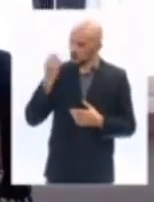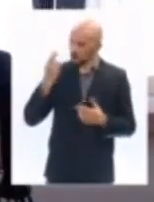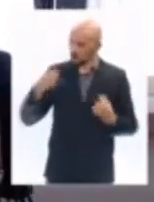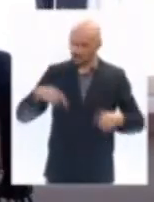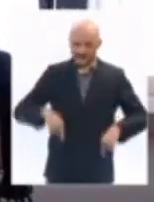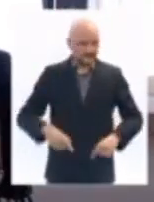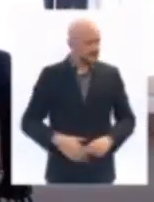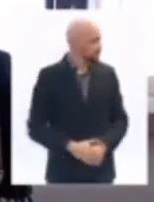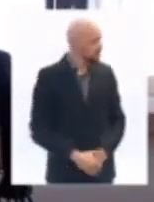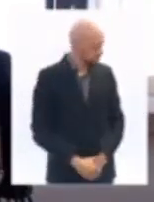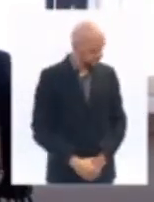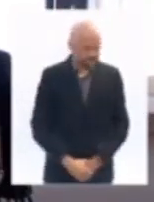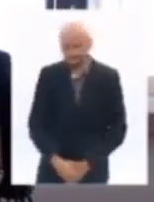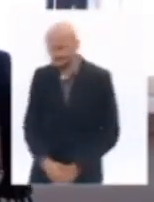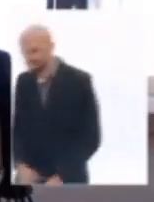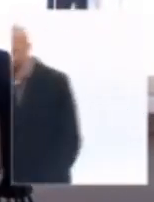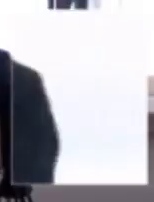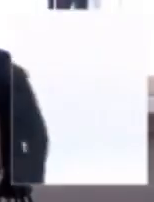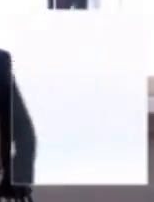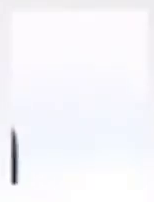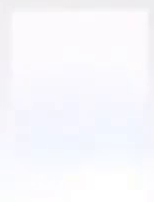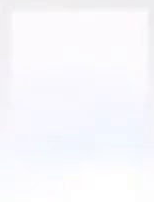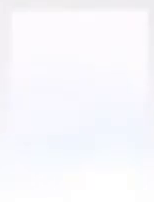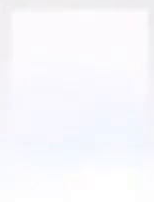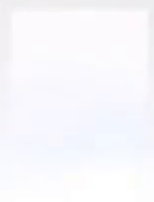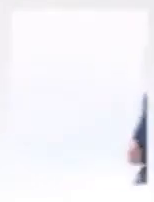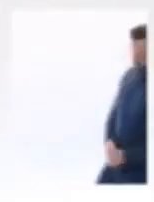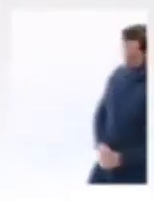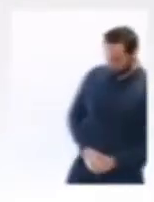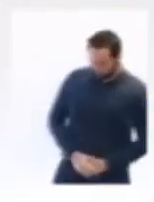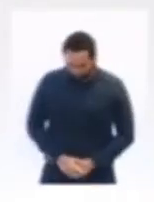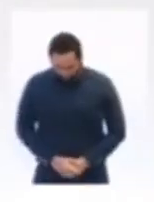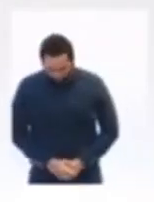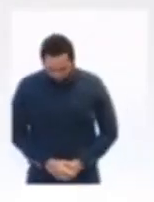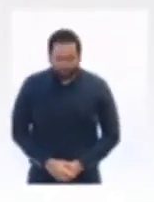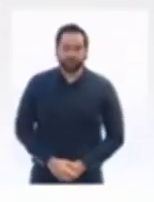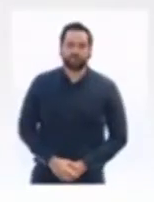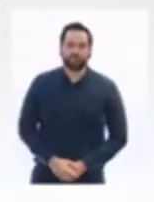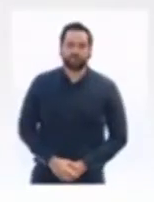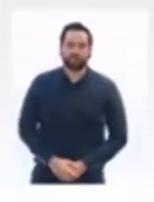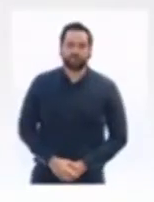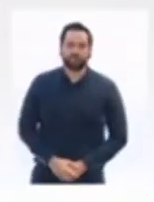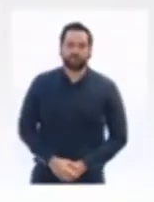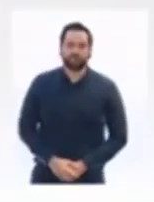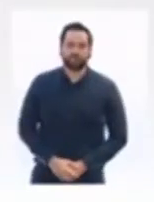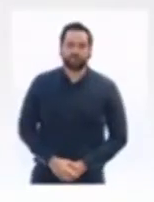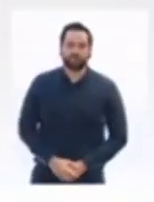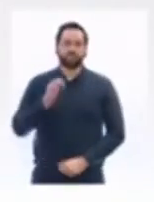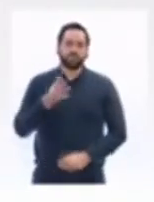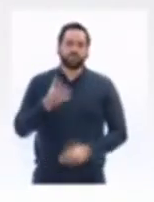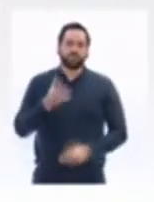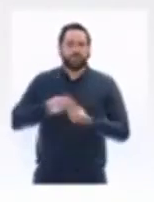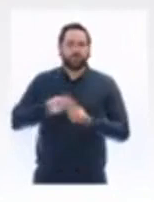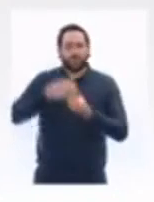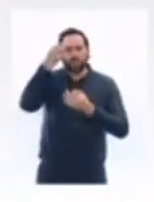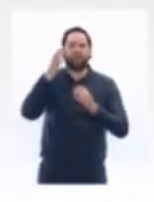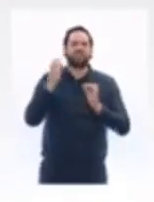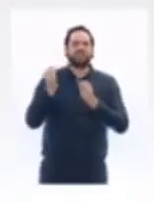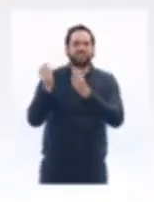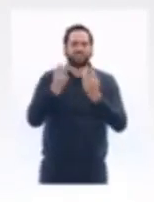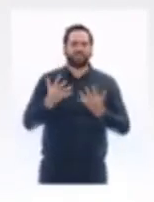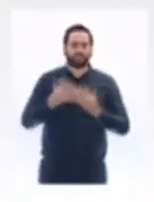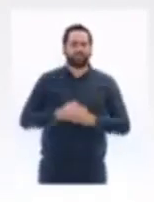nous allons pousser le curseur de la protection des entreprises. Et nous le poussons, comme je crois nous l'avons dit clairement, au